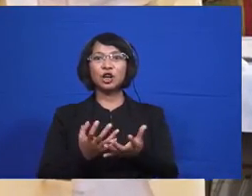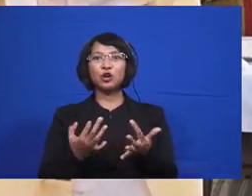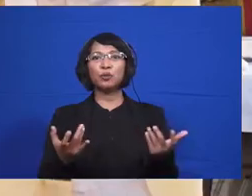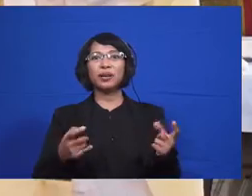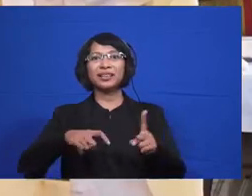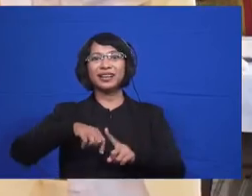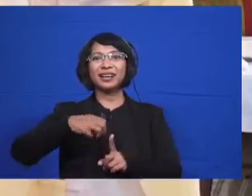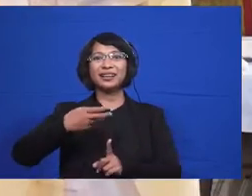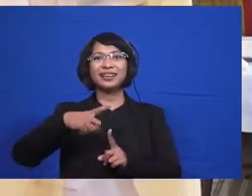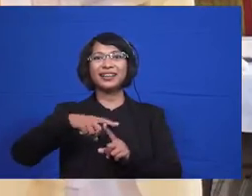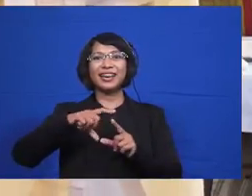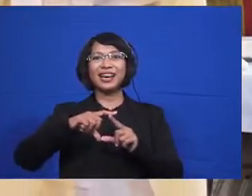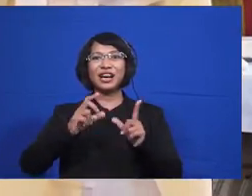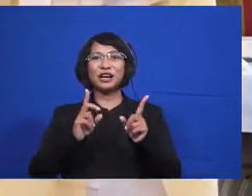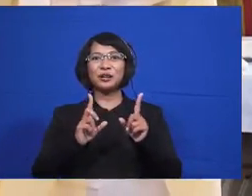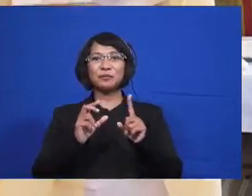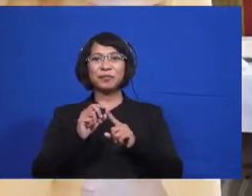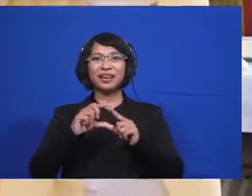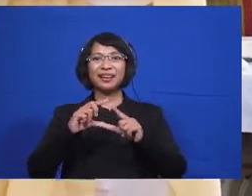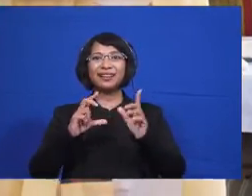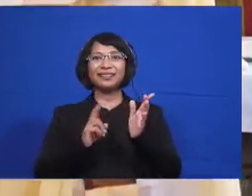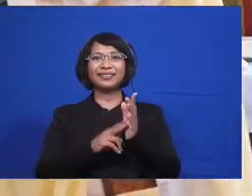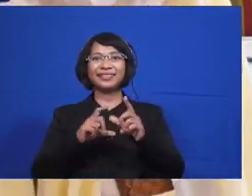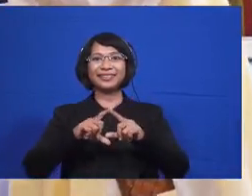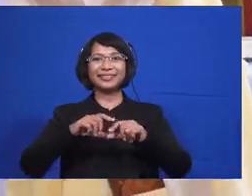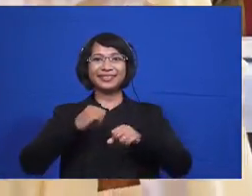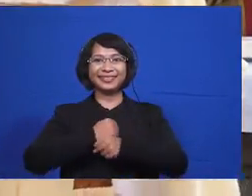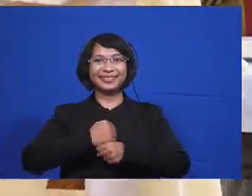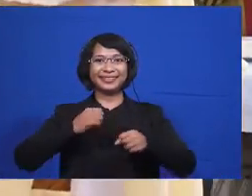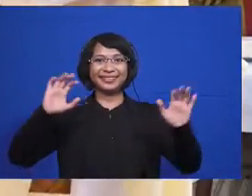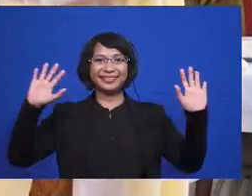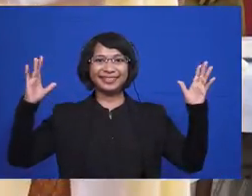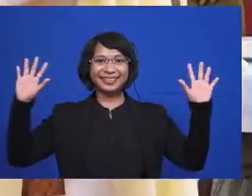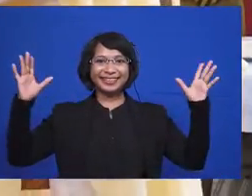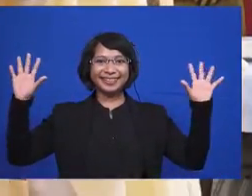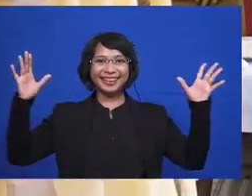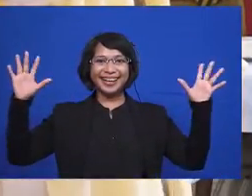selamat provisiat, selamat bertugas semuanya. Matur nuwun.